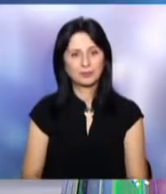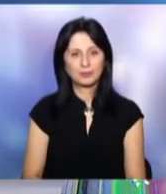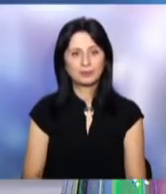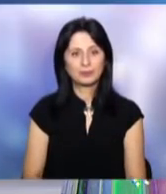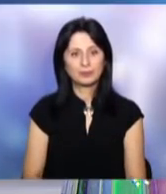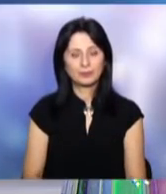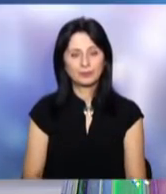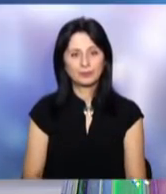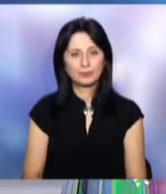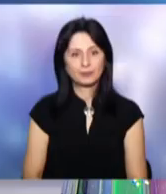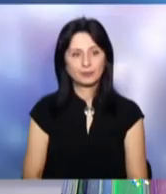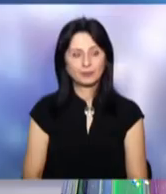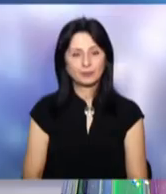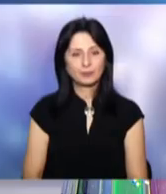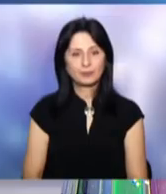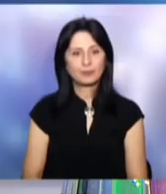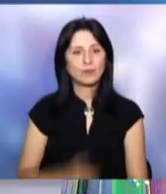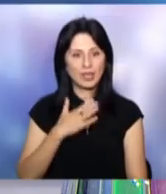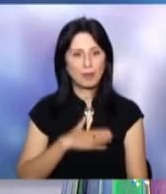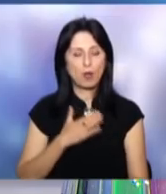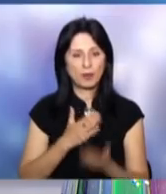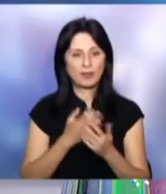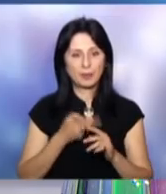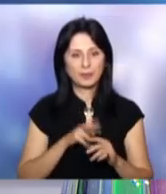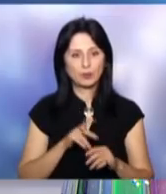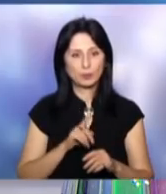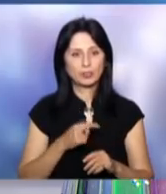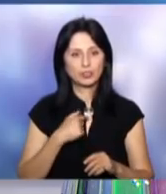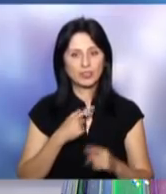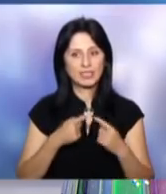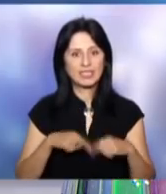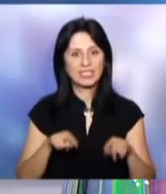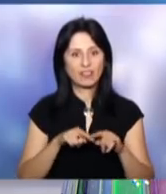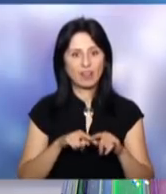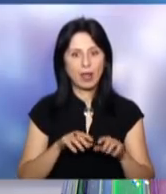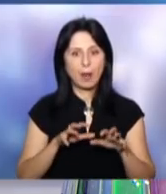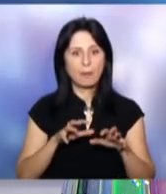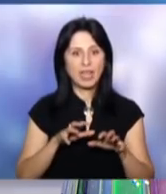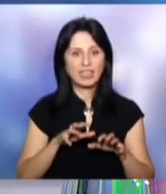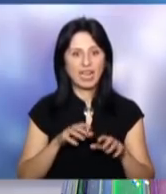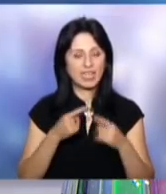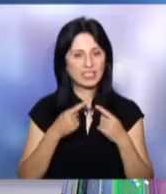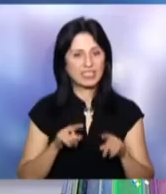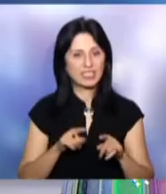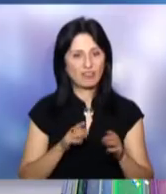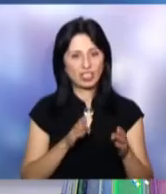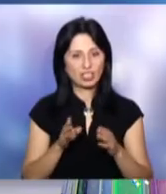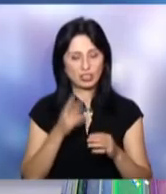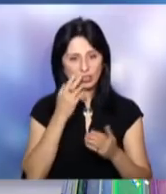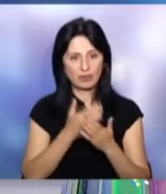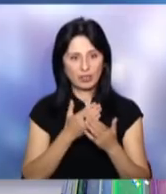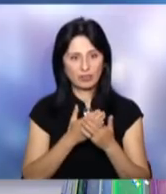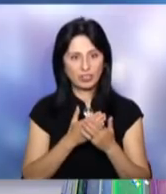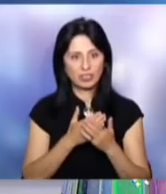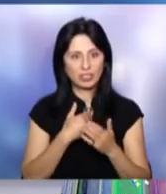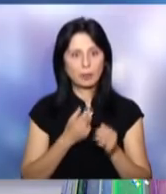თუმცა მე კმაყოფილი ვარ იმით, რომ ჩვენ საზოგადოებას პანიკური შეტევა სულ სხვა ჭრილში დავანახეთ.